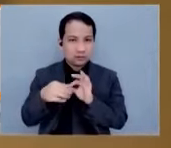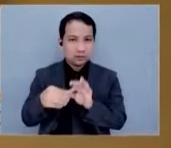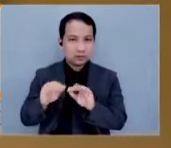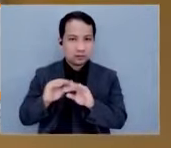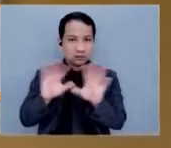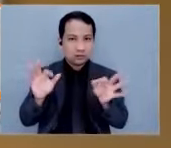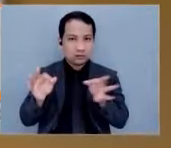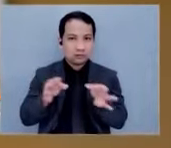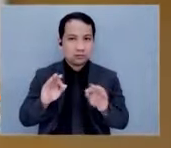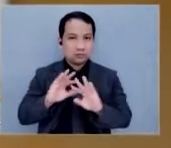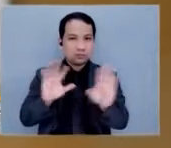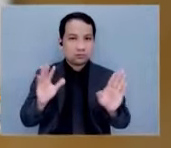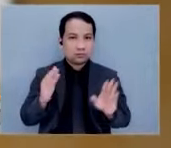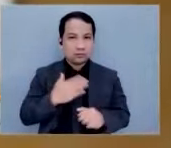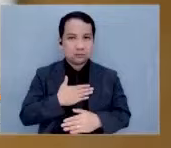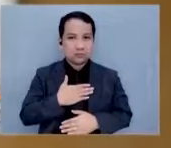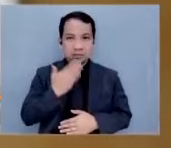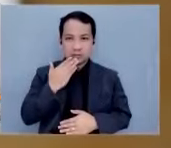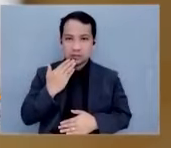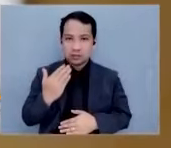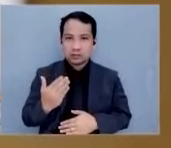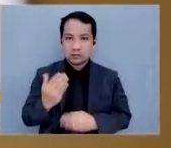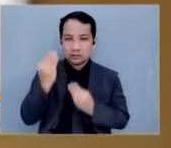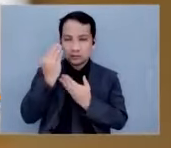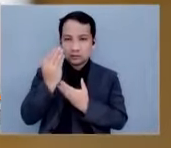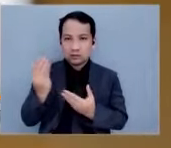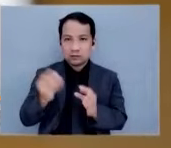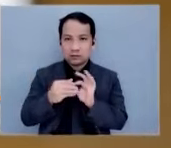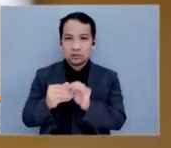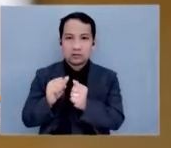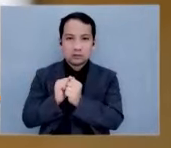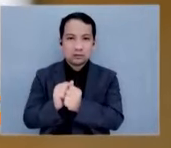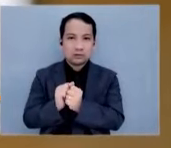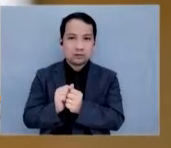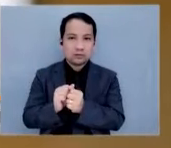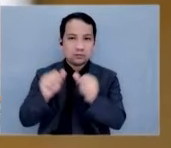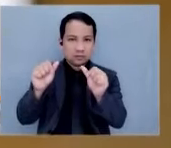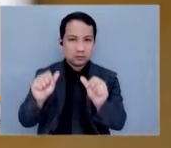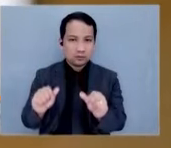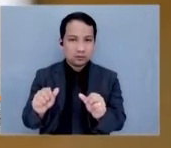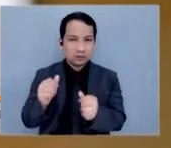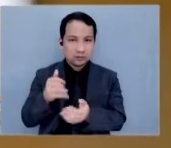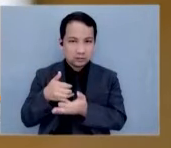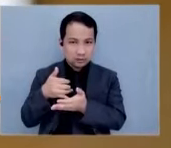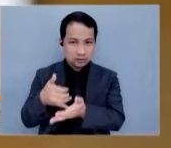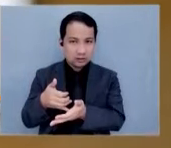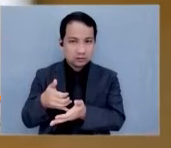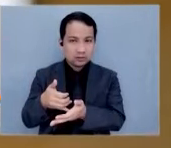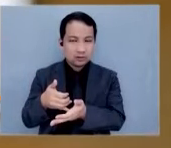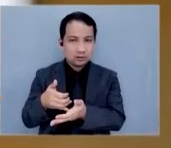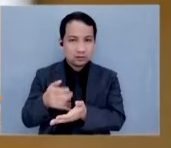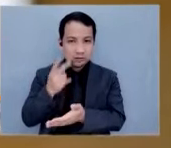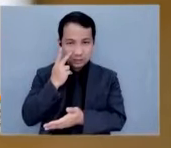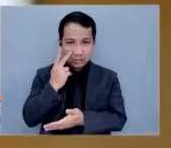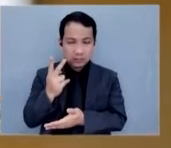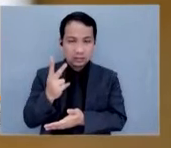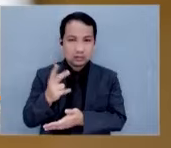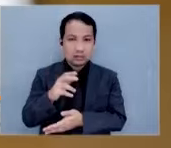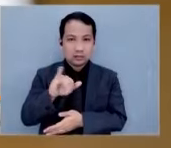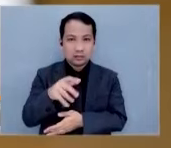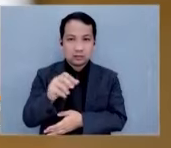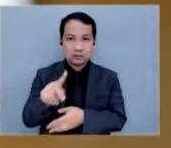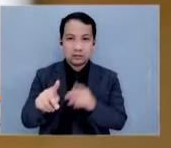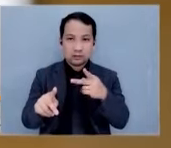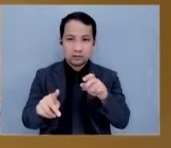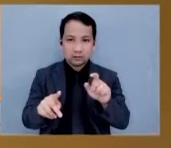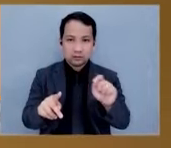na pagpapasalamat lang ang intensyon niya sa kanyang post. Trophies nga raw niyang maituturing sina Jacqueline at Kate.